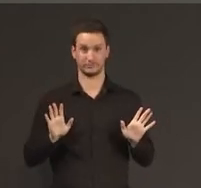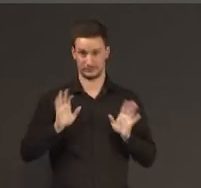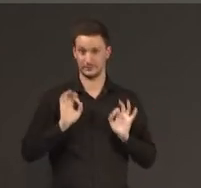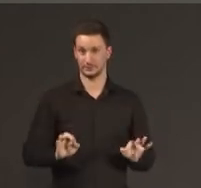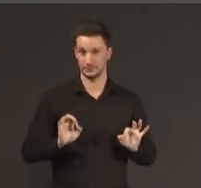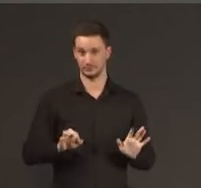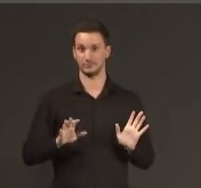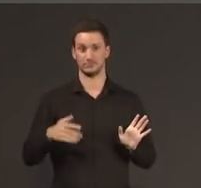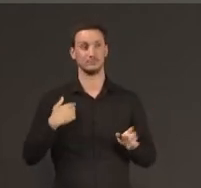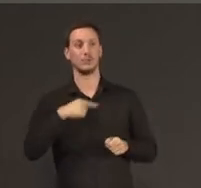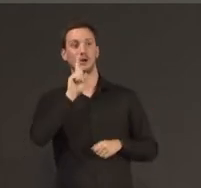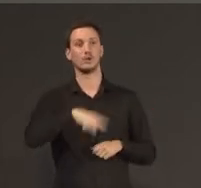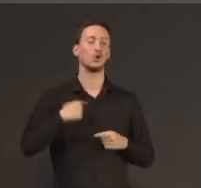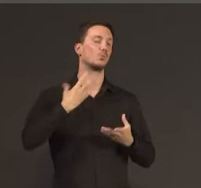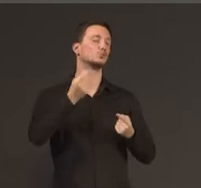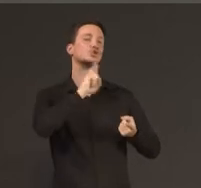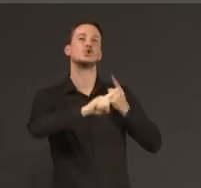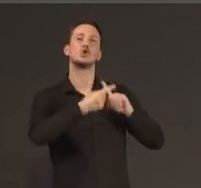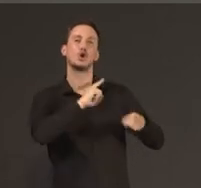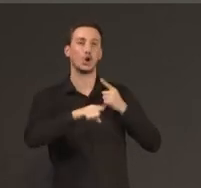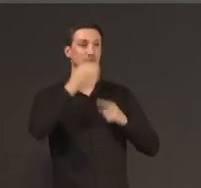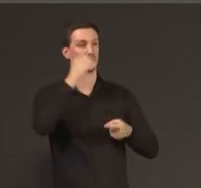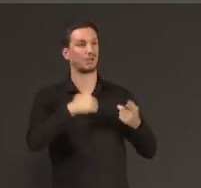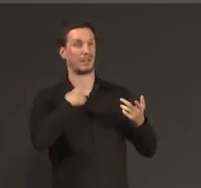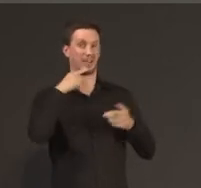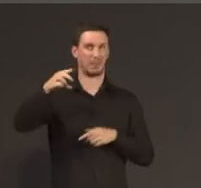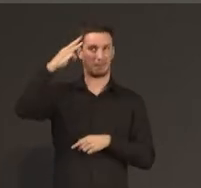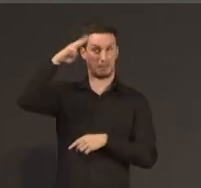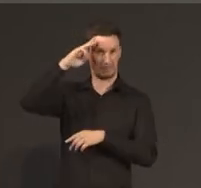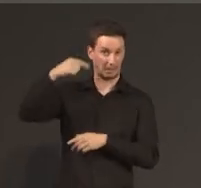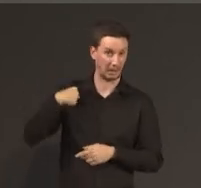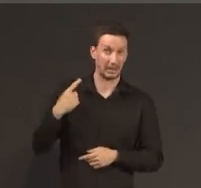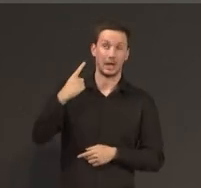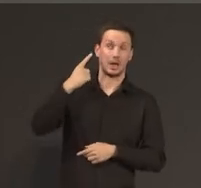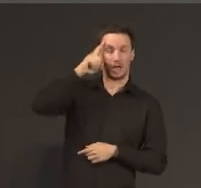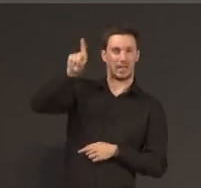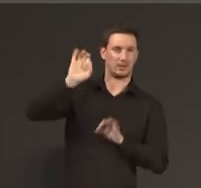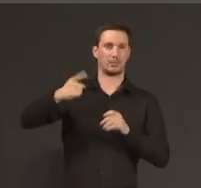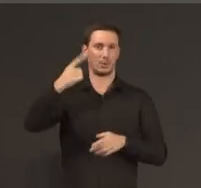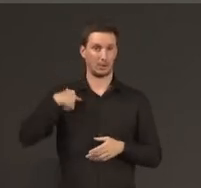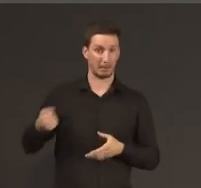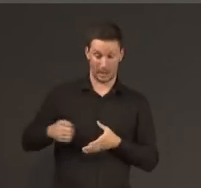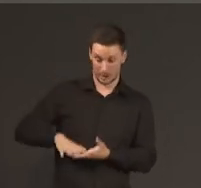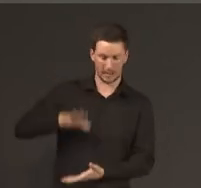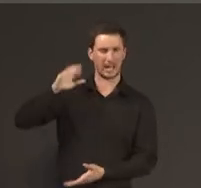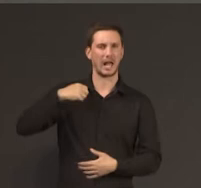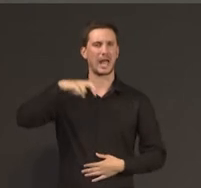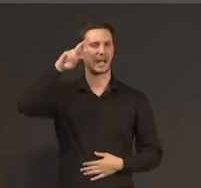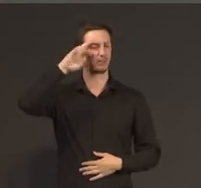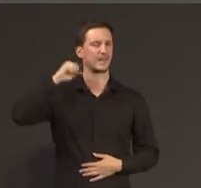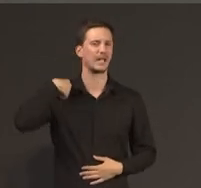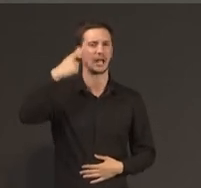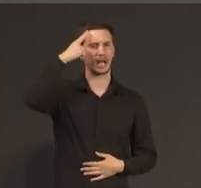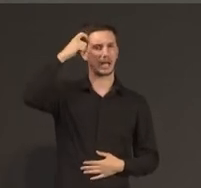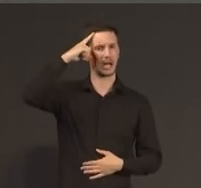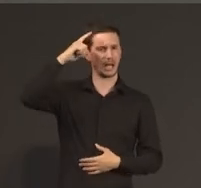ben segur que hi ha moltes coses que no trobarem a falta de la Pompeu, però ens emportem una maleta plena d'experiències i records